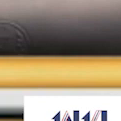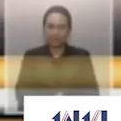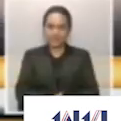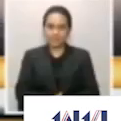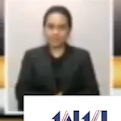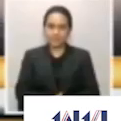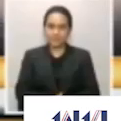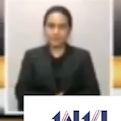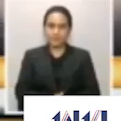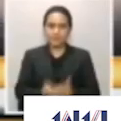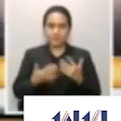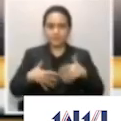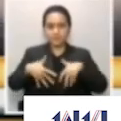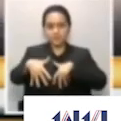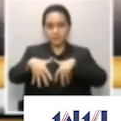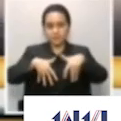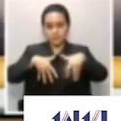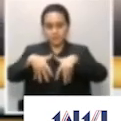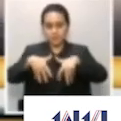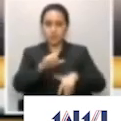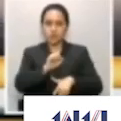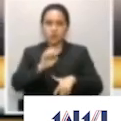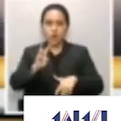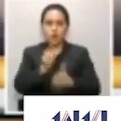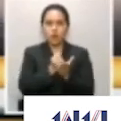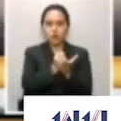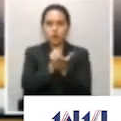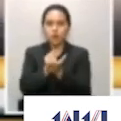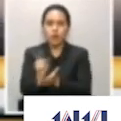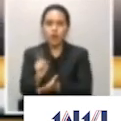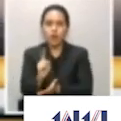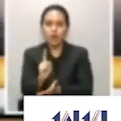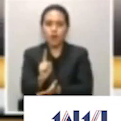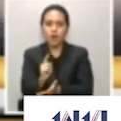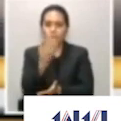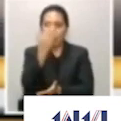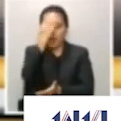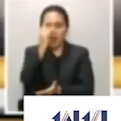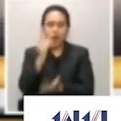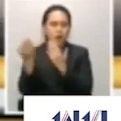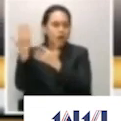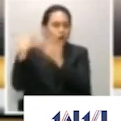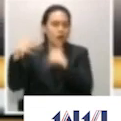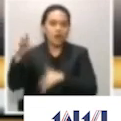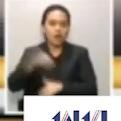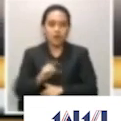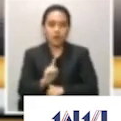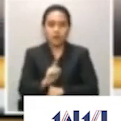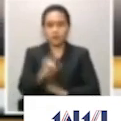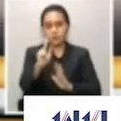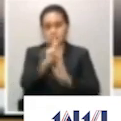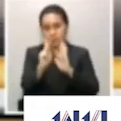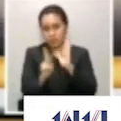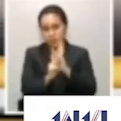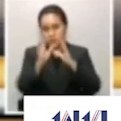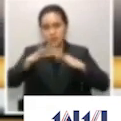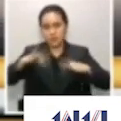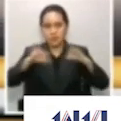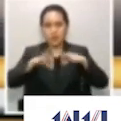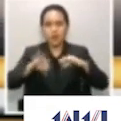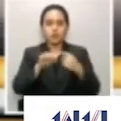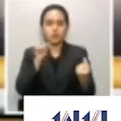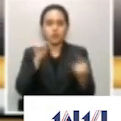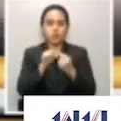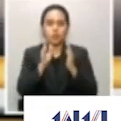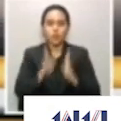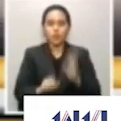วได้อย่างไรเมื่อที่ไปที่มาเป็นเยี่ยงนี้กฎหมายสำคัญต่อคนยากคนจนที่เป็นประโยชน์